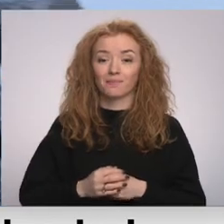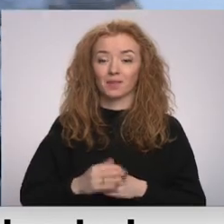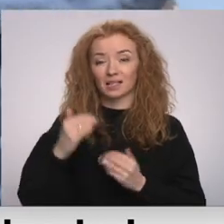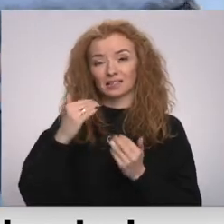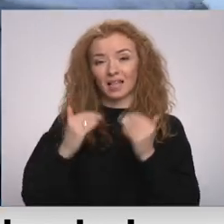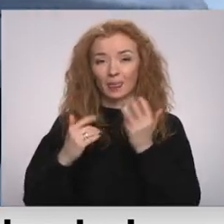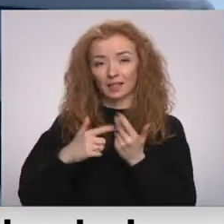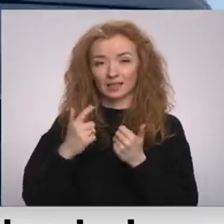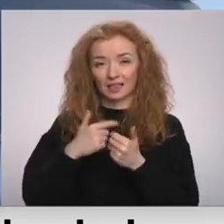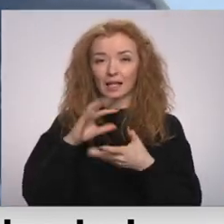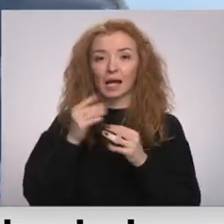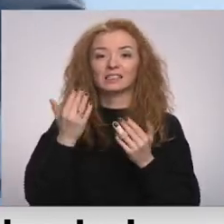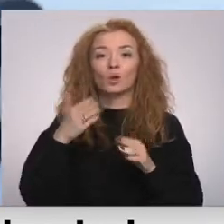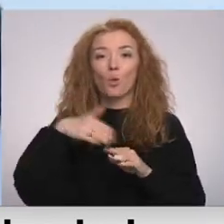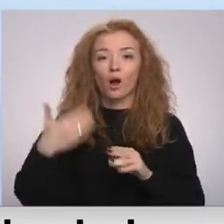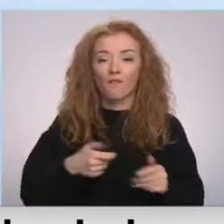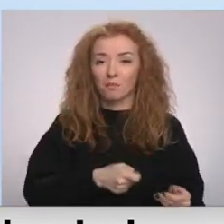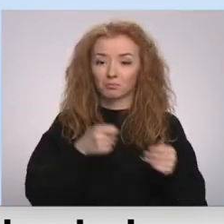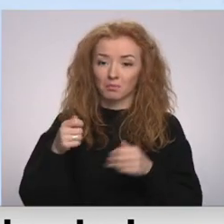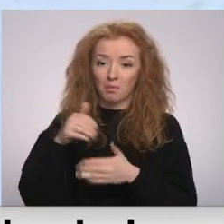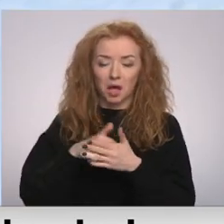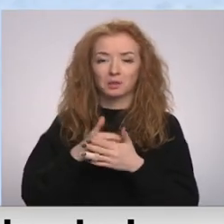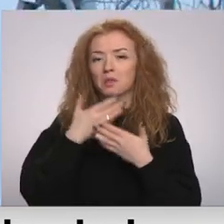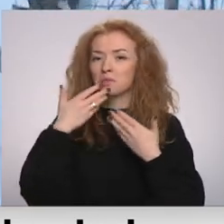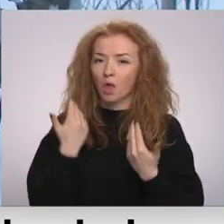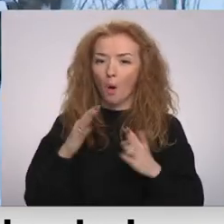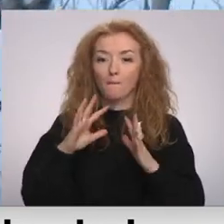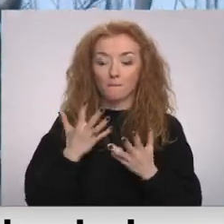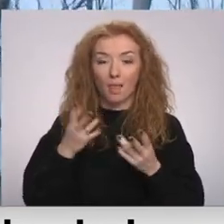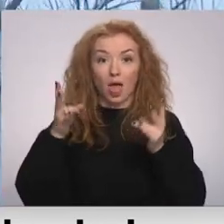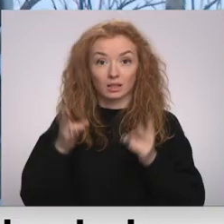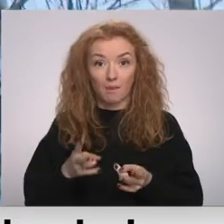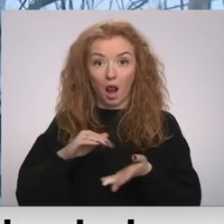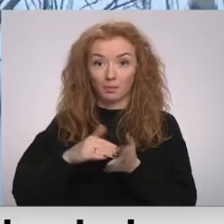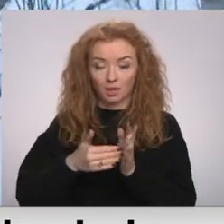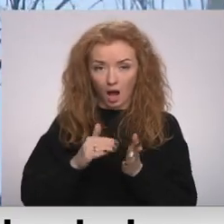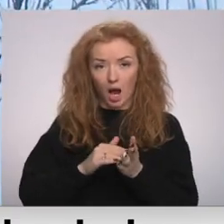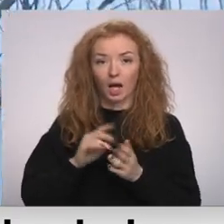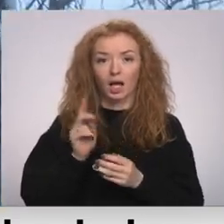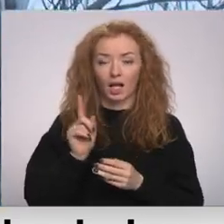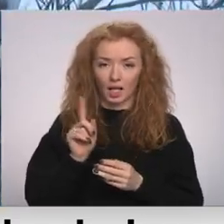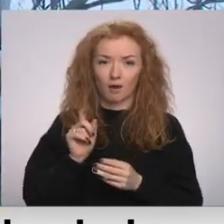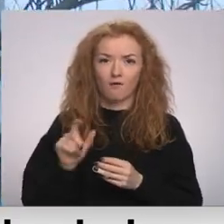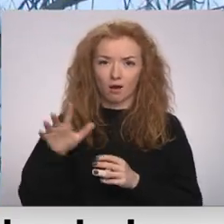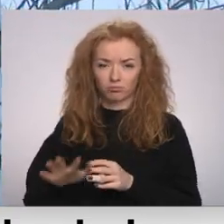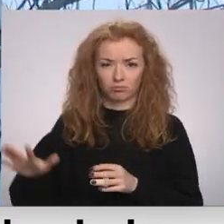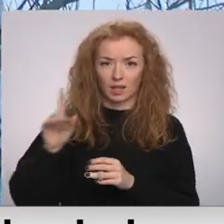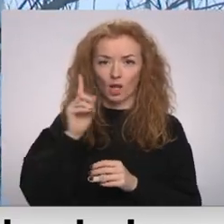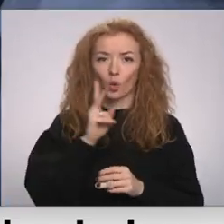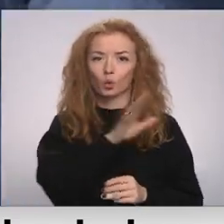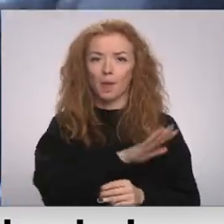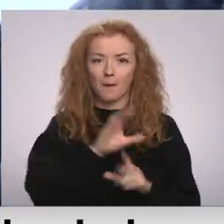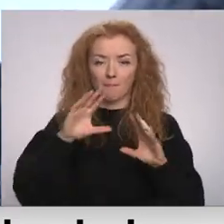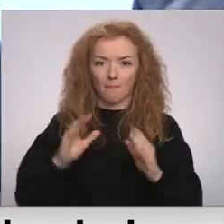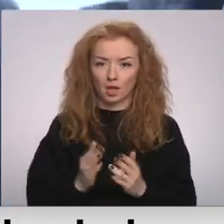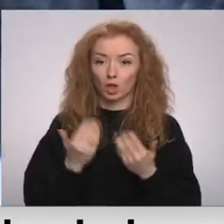sūtījumu piegādi nav apkopota, taču ekstremāli un to ietekmējoši laikapstākļi novēroti visur izņemot Kurzemes pusi. Šodien un laikā